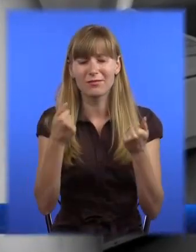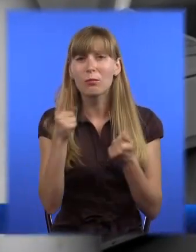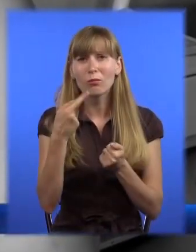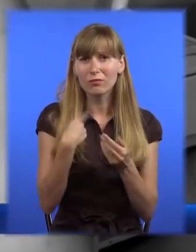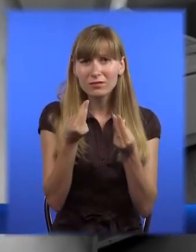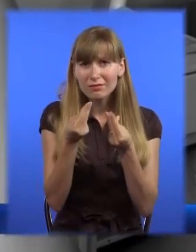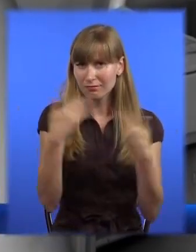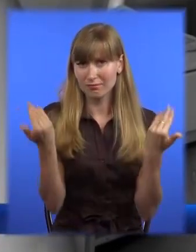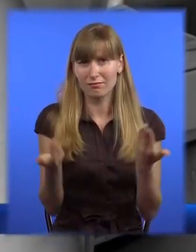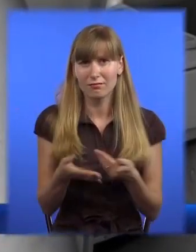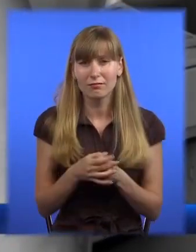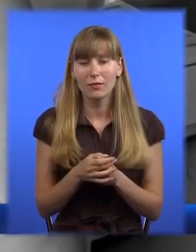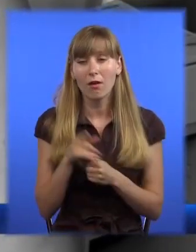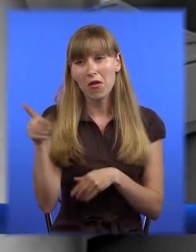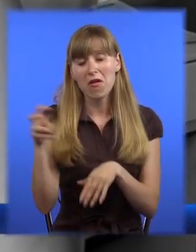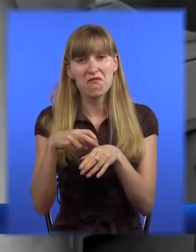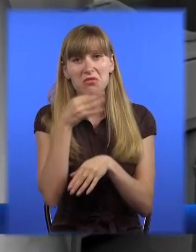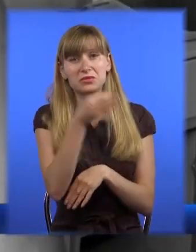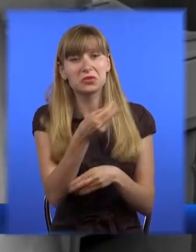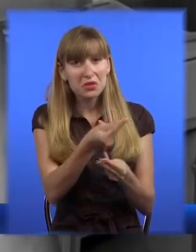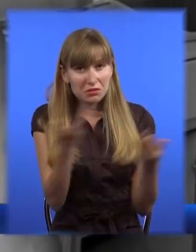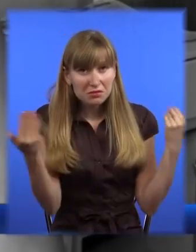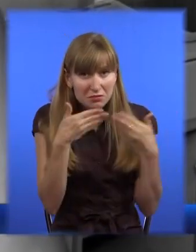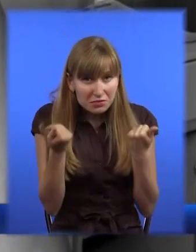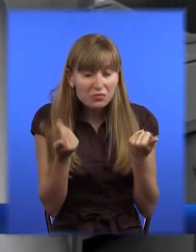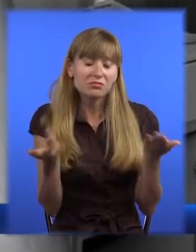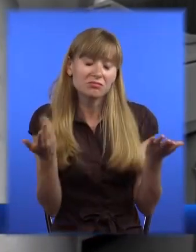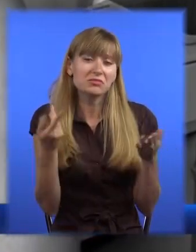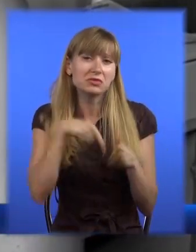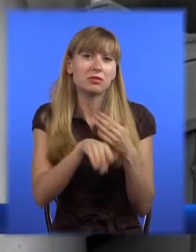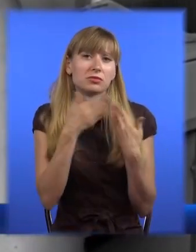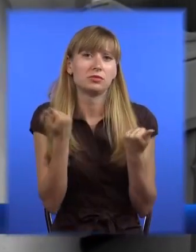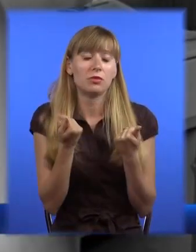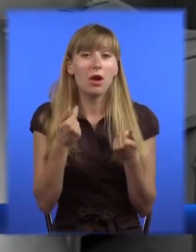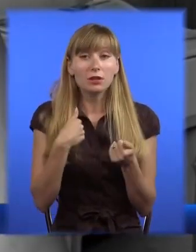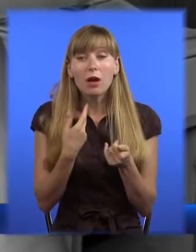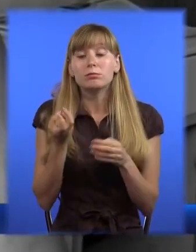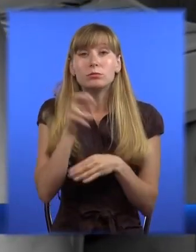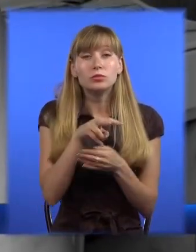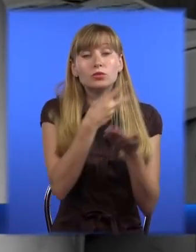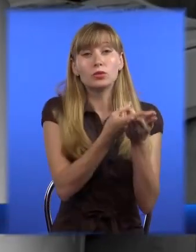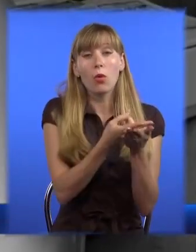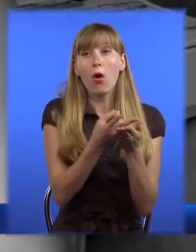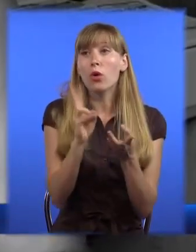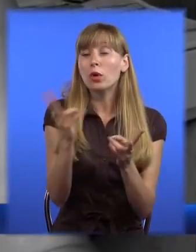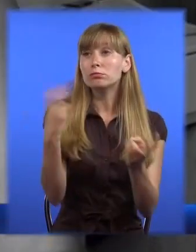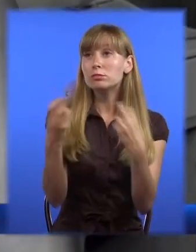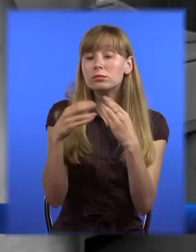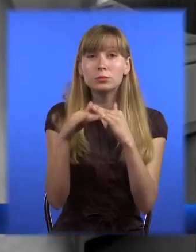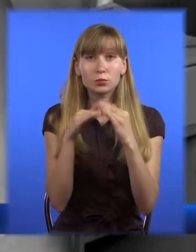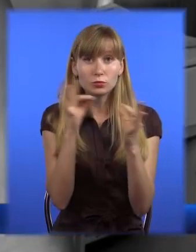нету денег. Но, ну, говорит, тогда нету, значит нету. Я пришел, лег, ко мне так и никто не подходил. Ну, так как